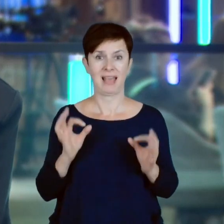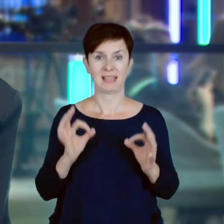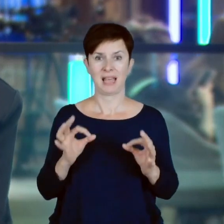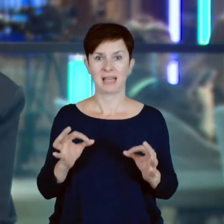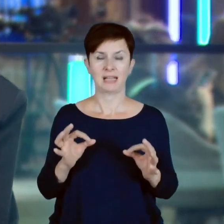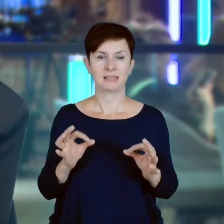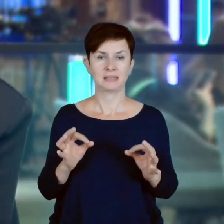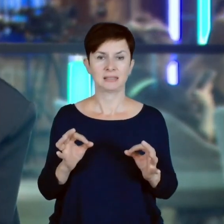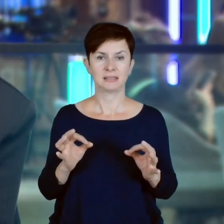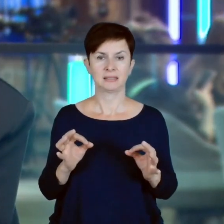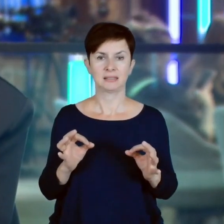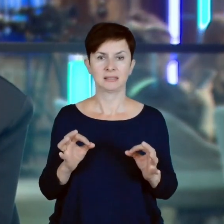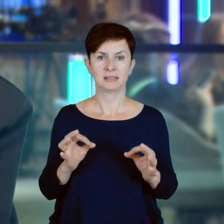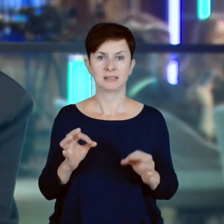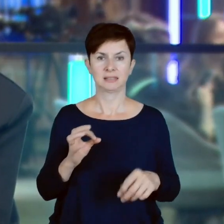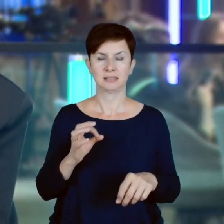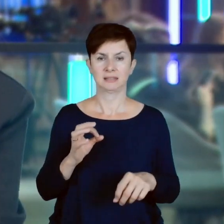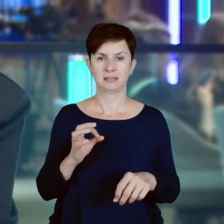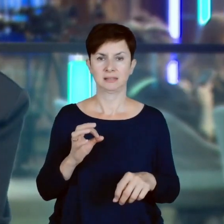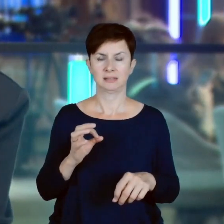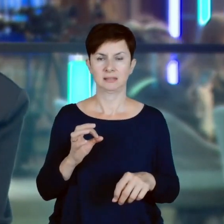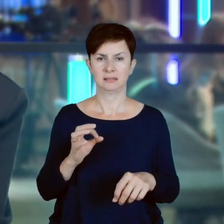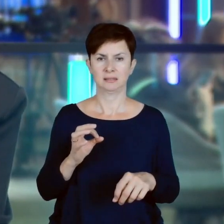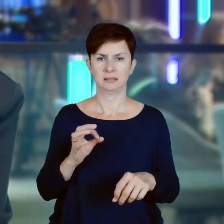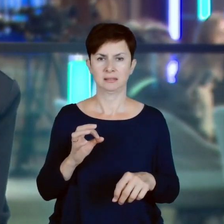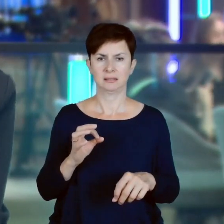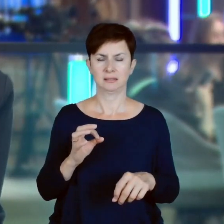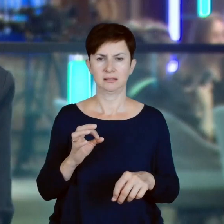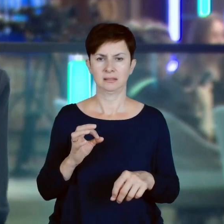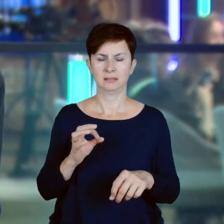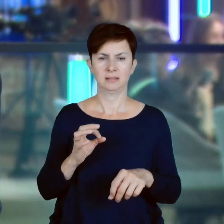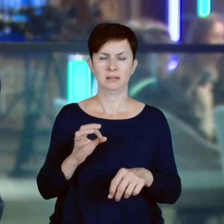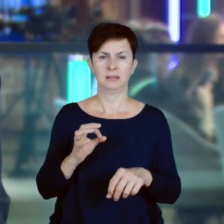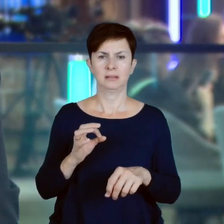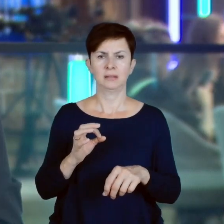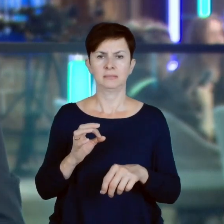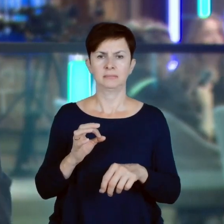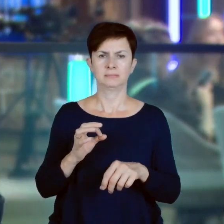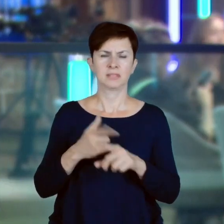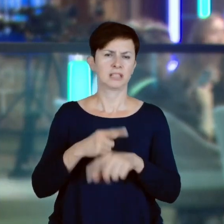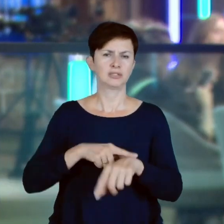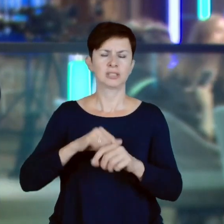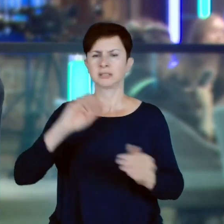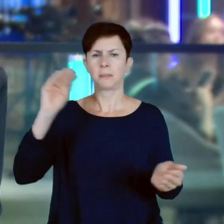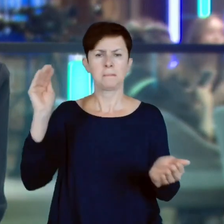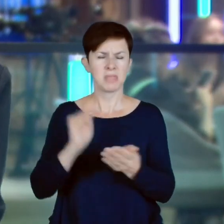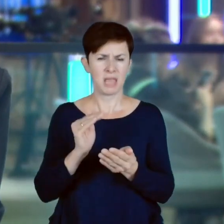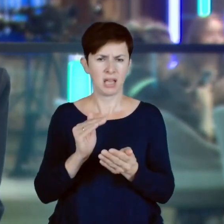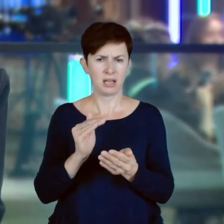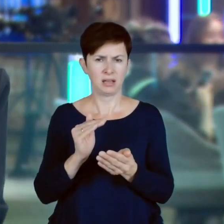Teraz spędzają około 40 minut tylko w grupach, poza szkołą tutaj mówimy, nie? Są drastyczne spadki, więc tak w